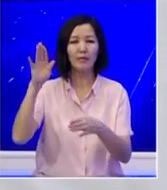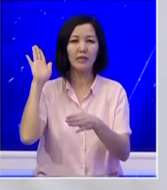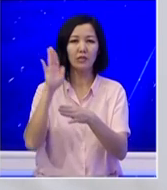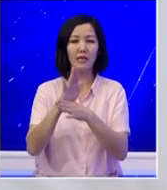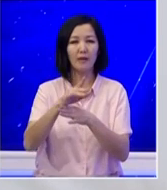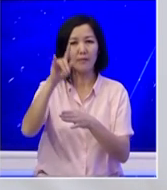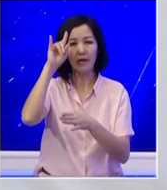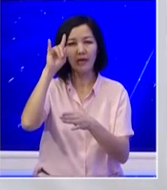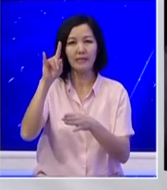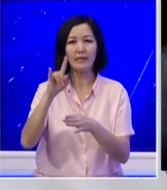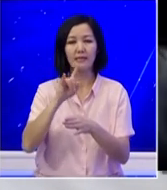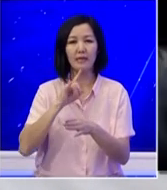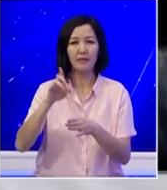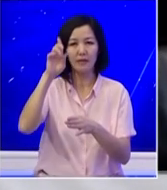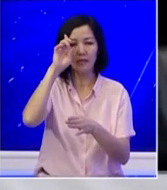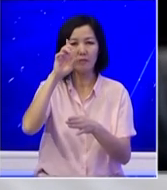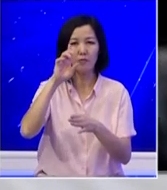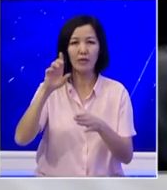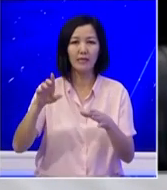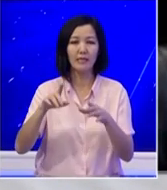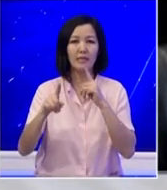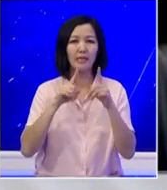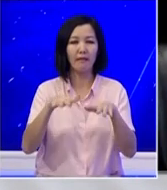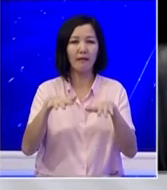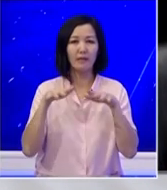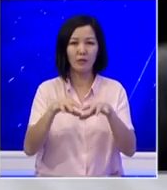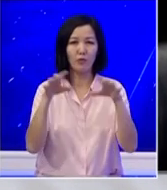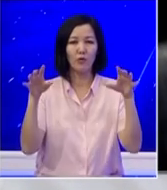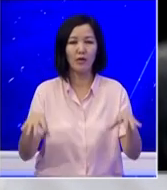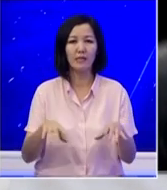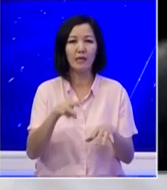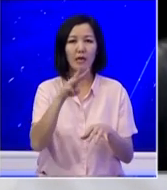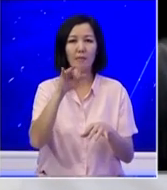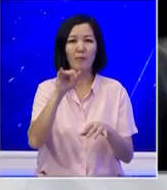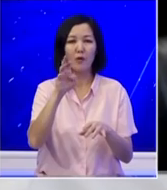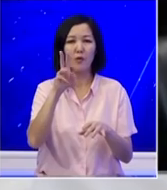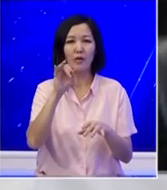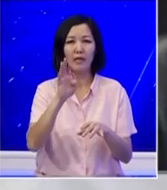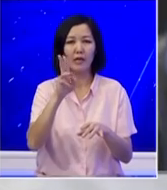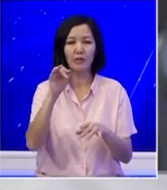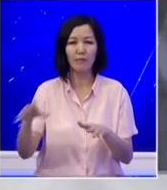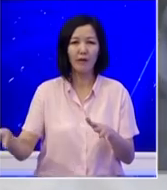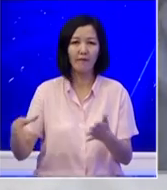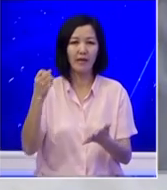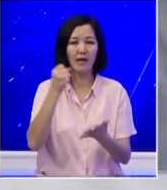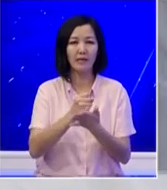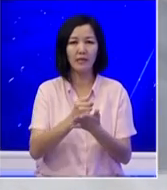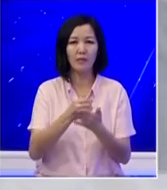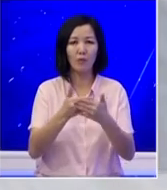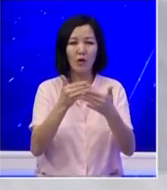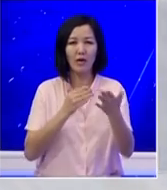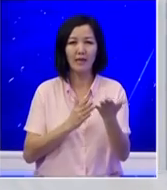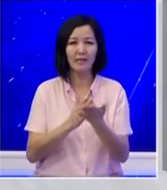еліміздің парламент сенатының төрағасы тағайындалды. Жаңа лауазымға Мәулен Сағатханұлы Әшімбаев бекітілді. Бұған дейін бұл қызметті атқарған